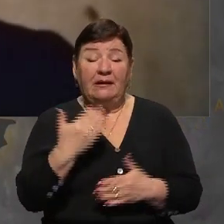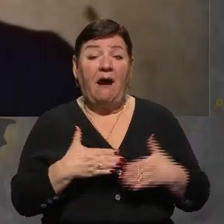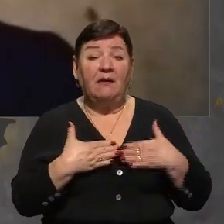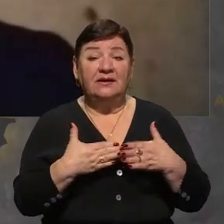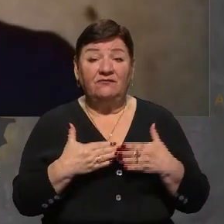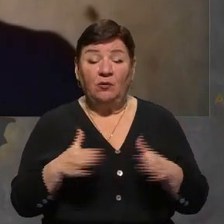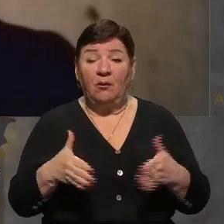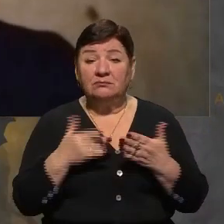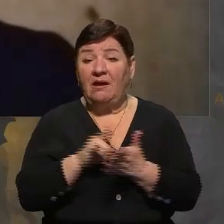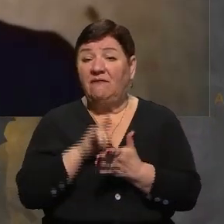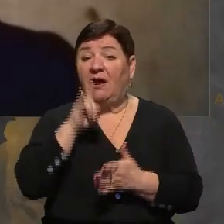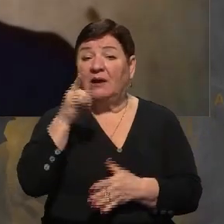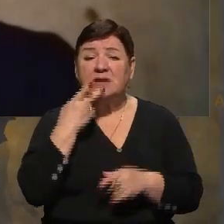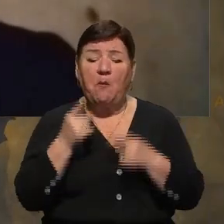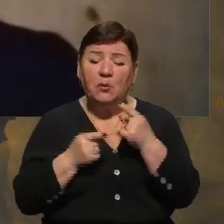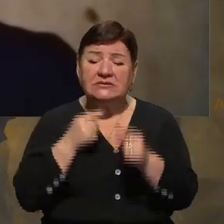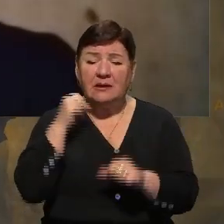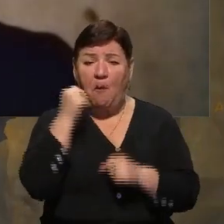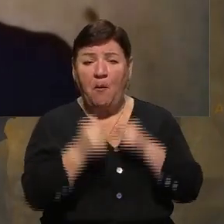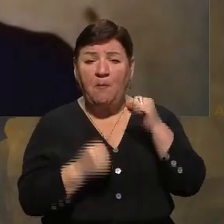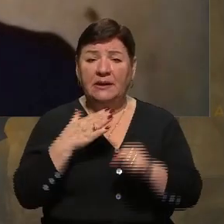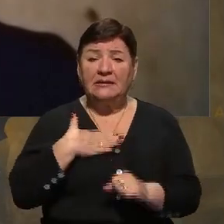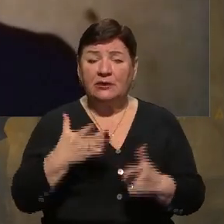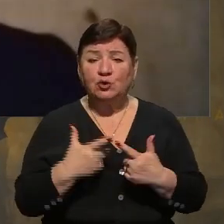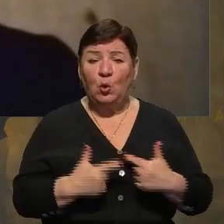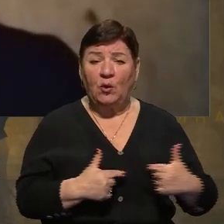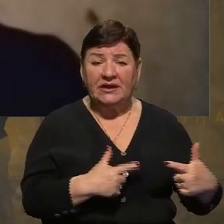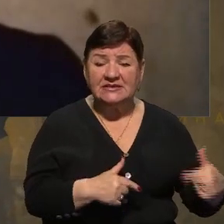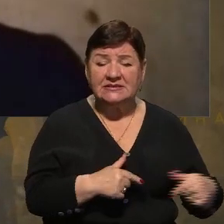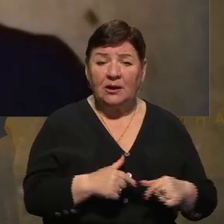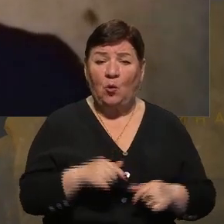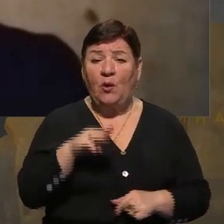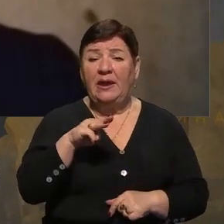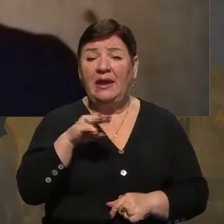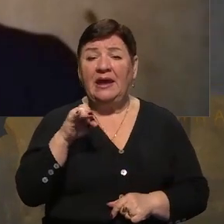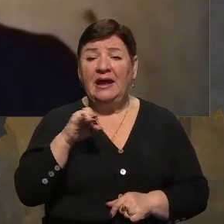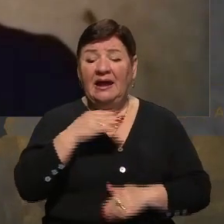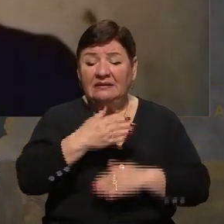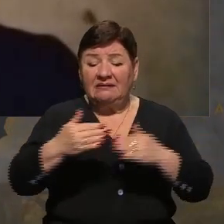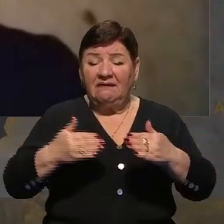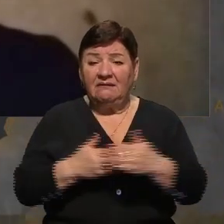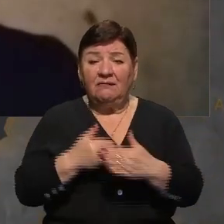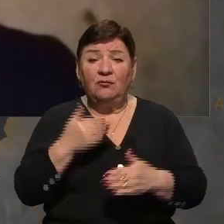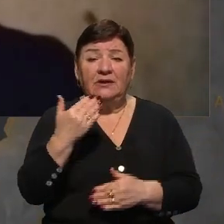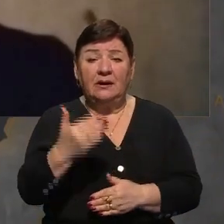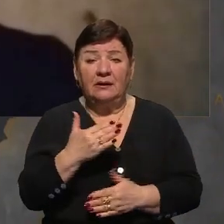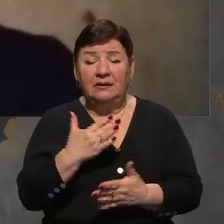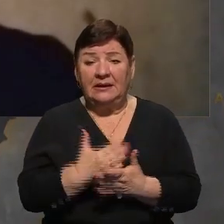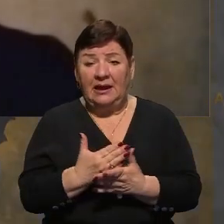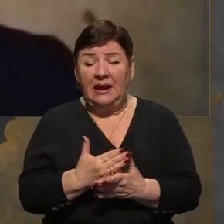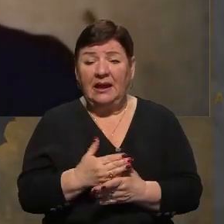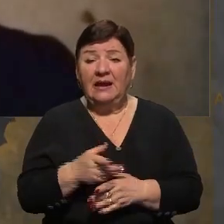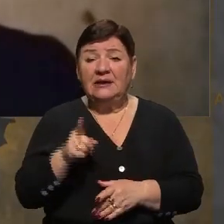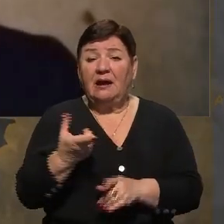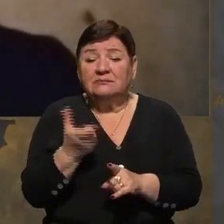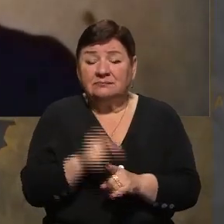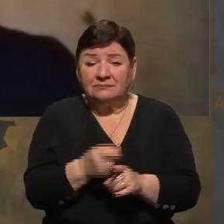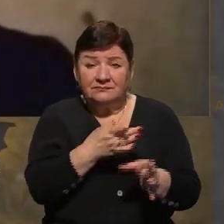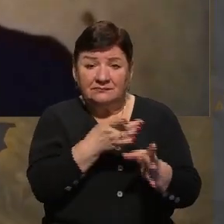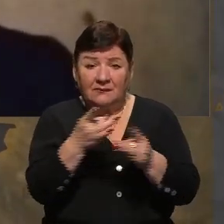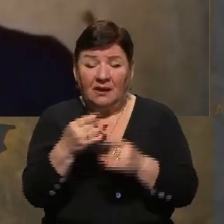їхня авіація, яка постійно бомбить нашу логістику і тили. І у них тотальна перевага в артилерії,